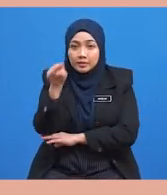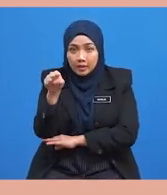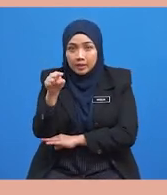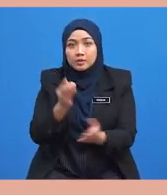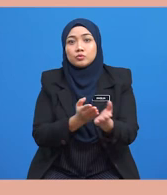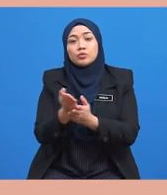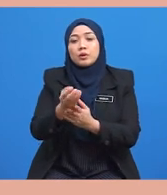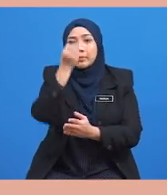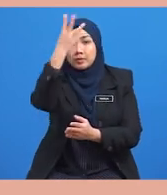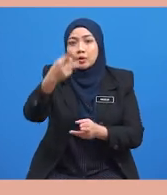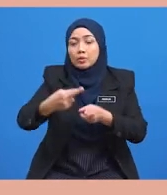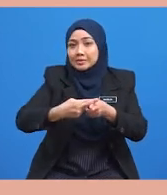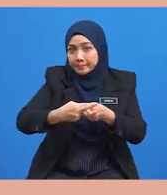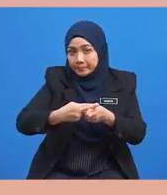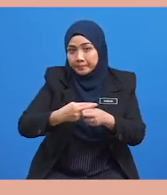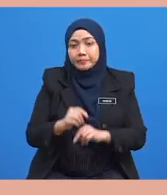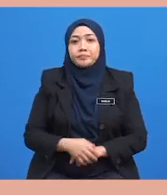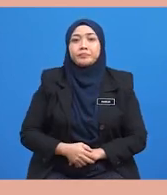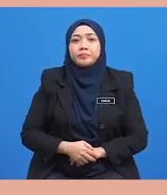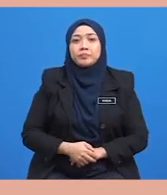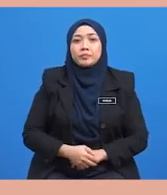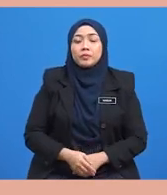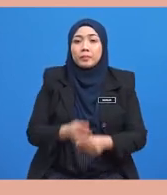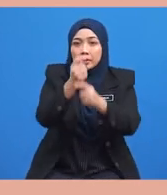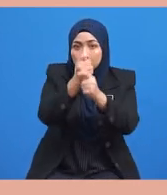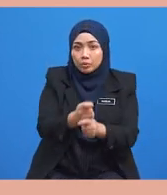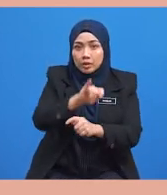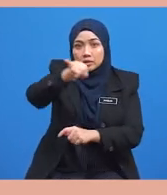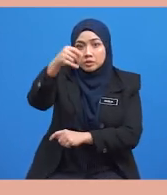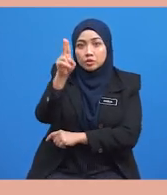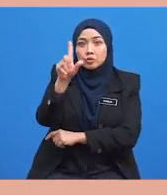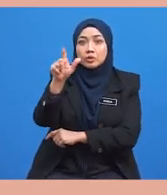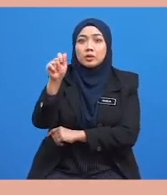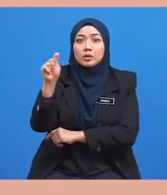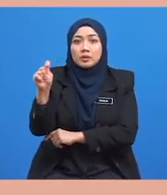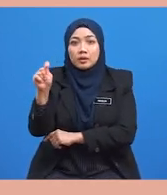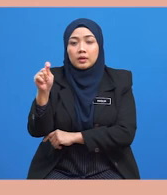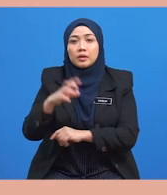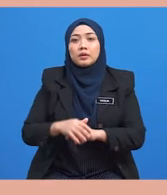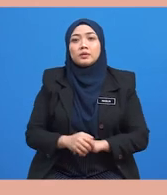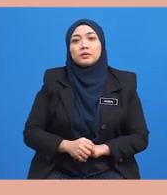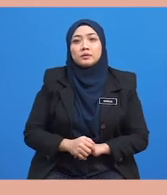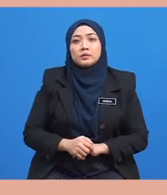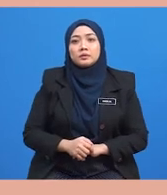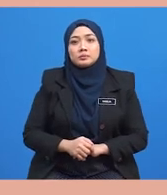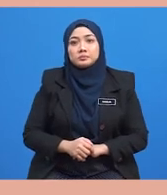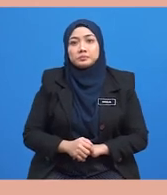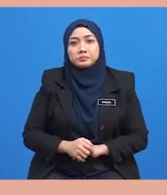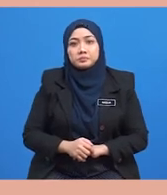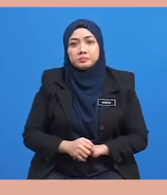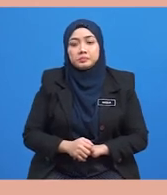Ketiga, menentukan julat, julat antara kuartil, variance dan sisihan